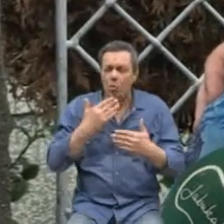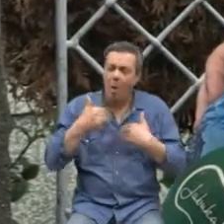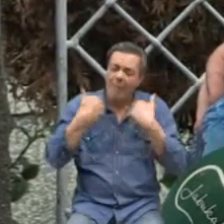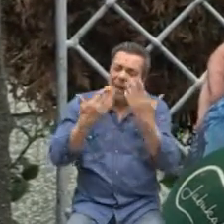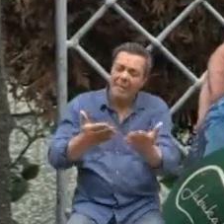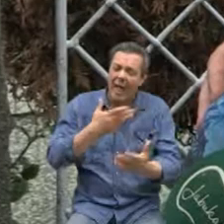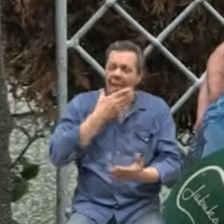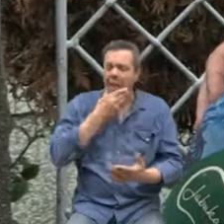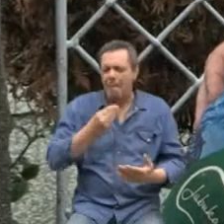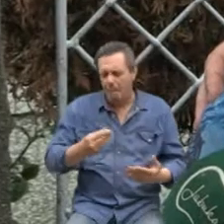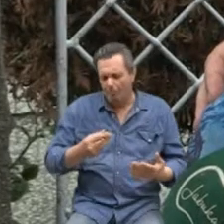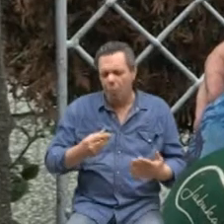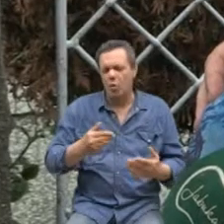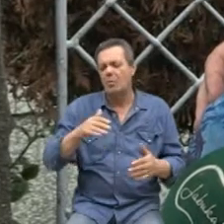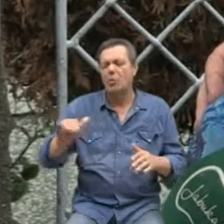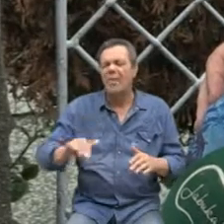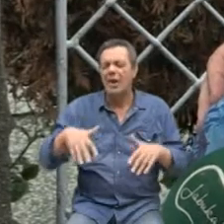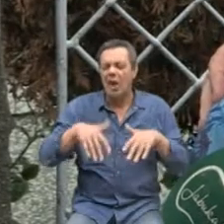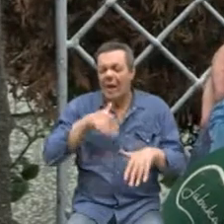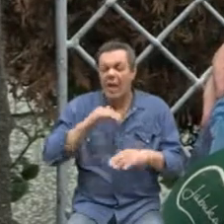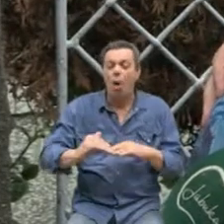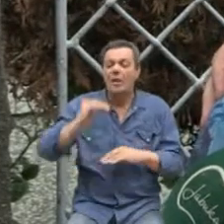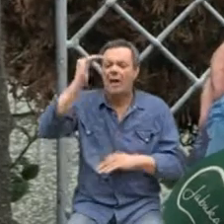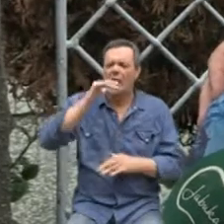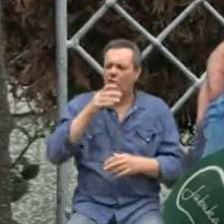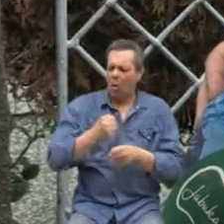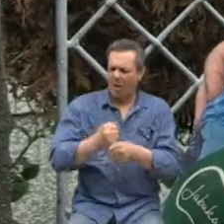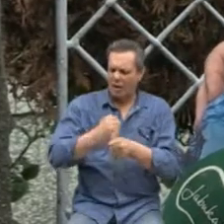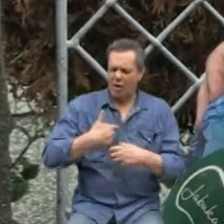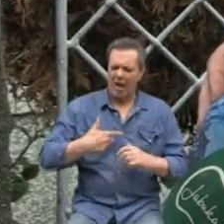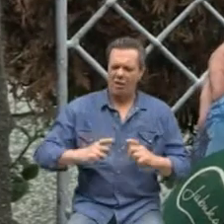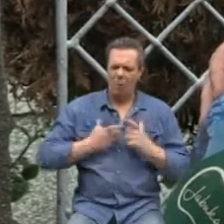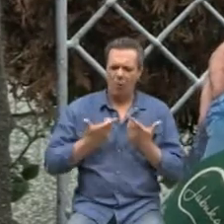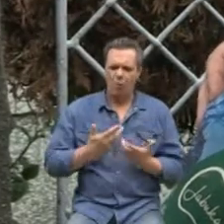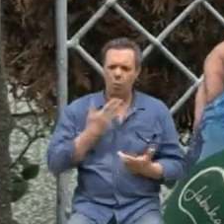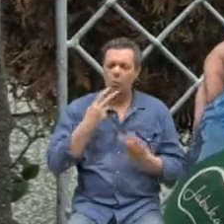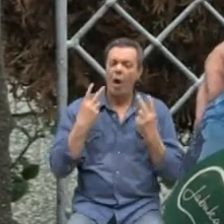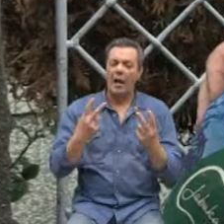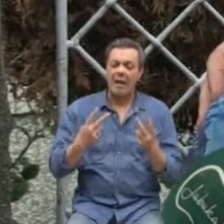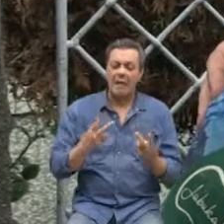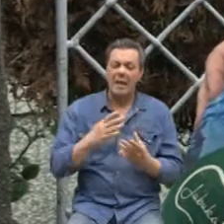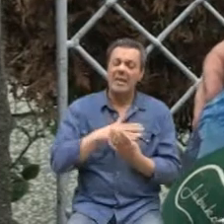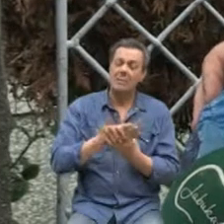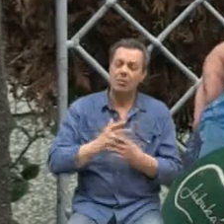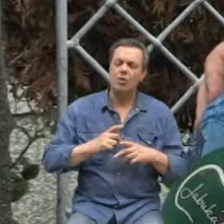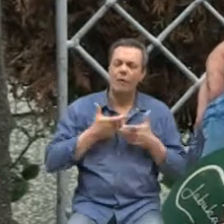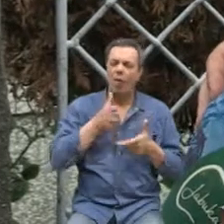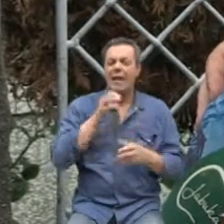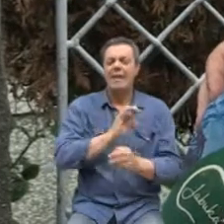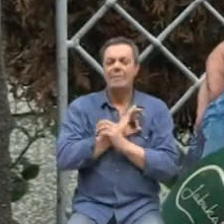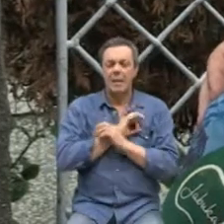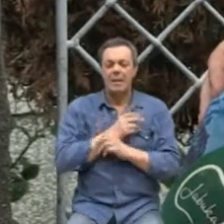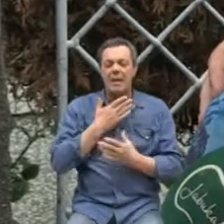daje ljepotu između dječje igre i odrastanja? Što nas drži na životu? Ko je glavni između života